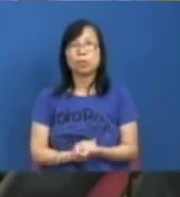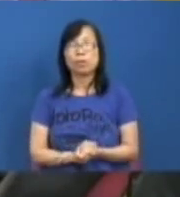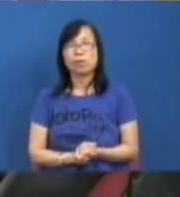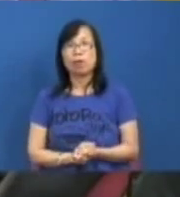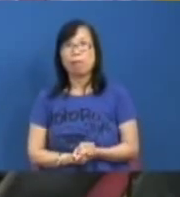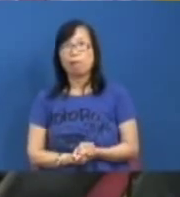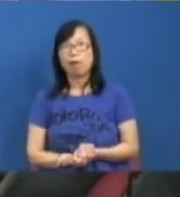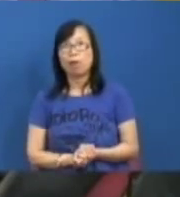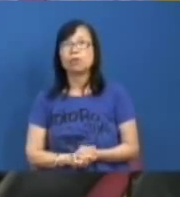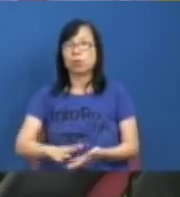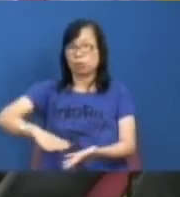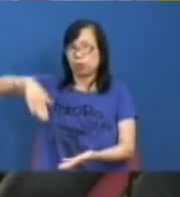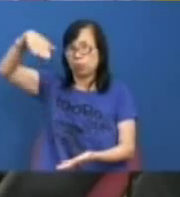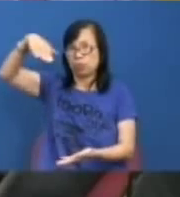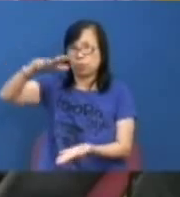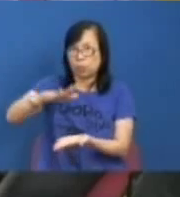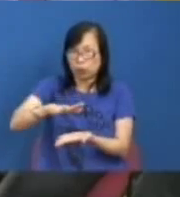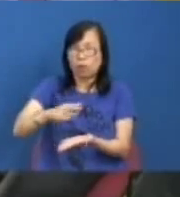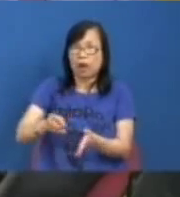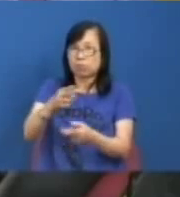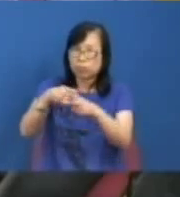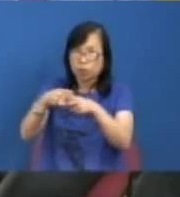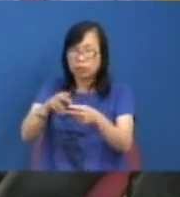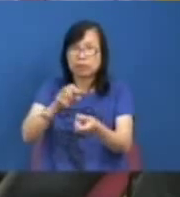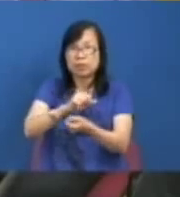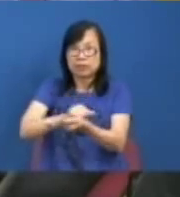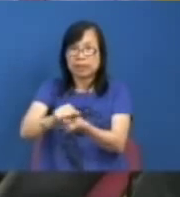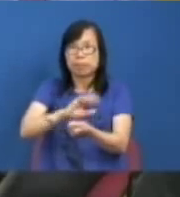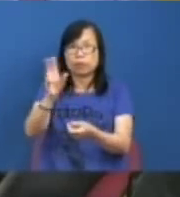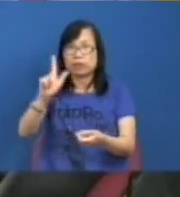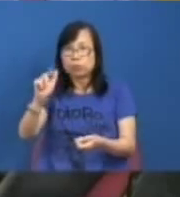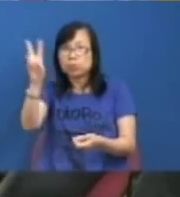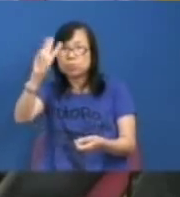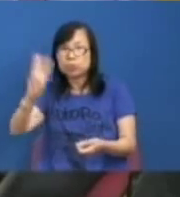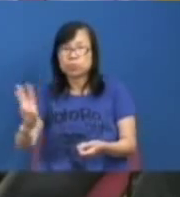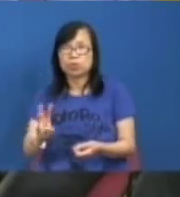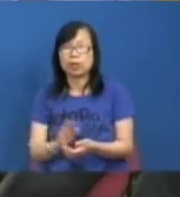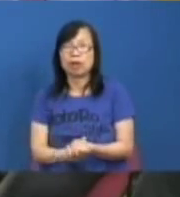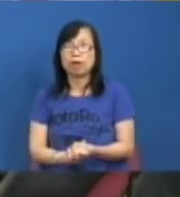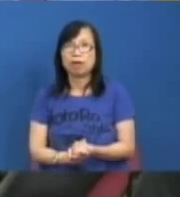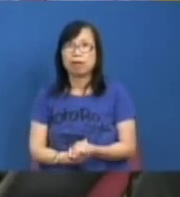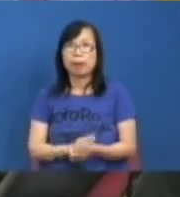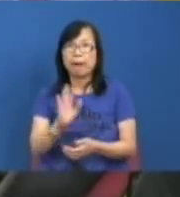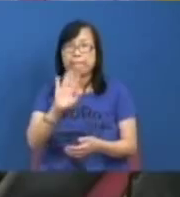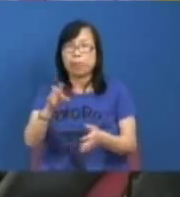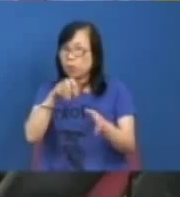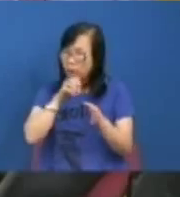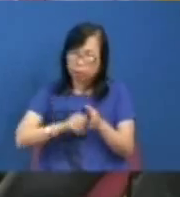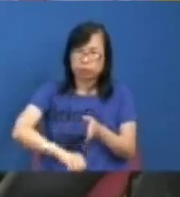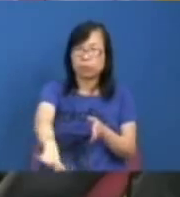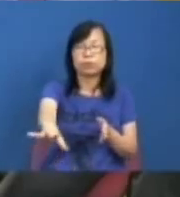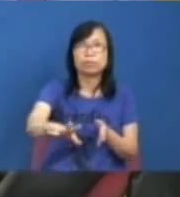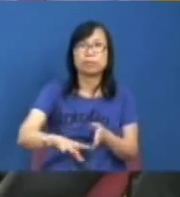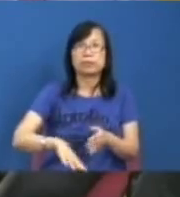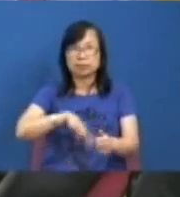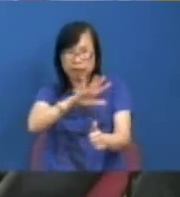啦。用高壓槍洗通咗佢先，咁啲污水唔好即係用倒湧啦，亦都唔好流咗喺街度咧，影響